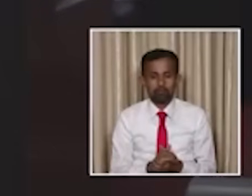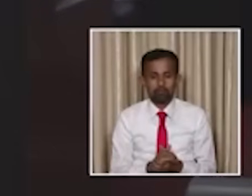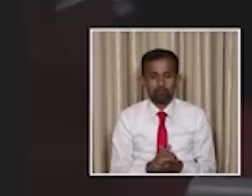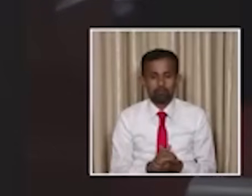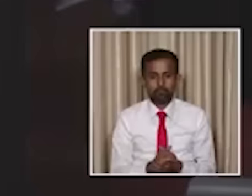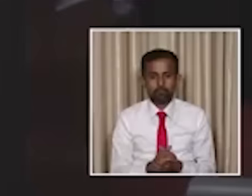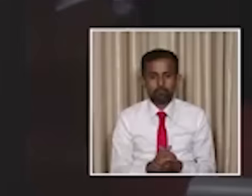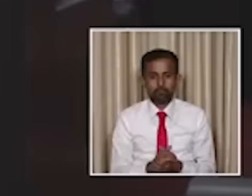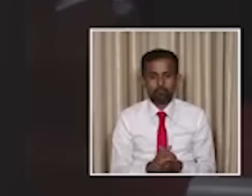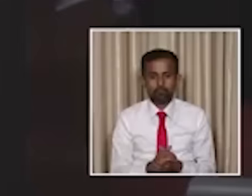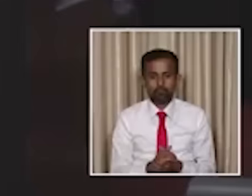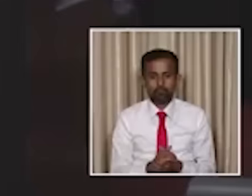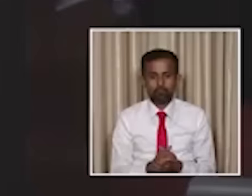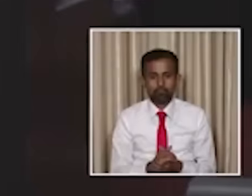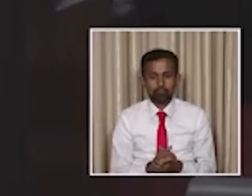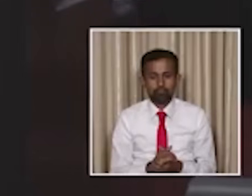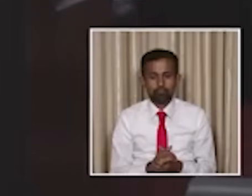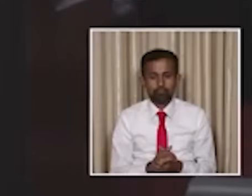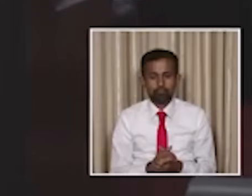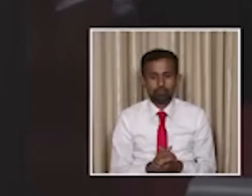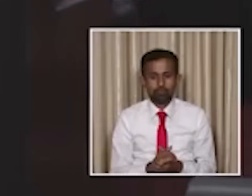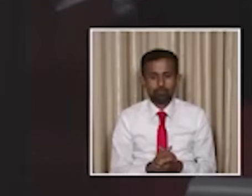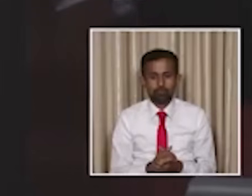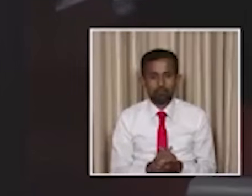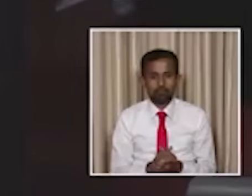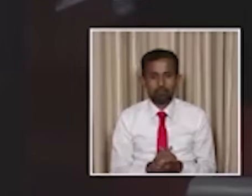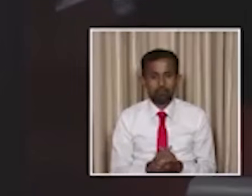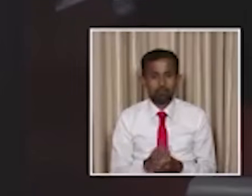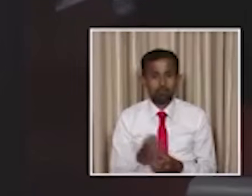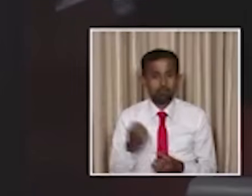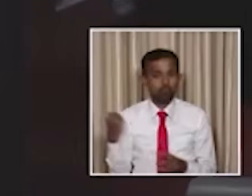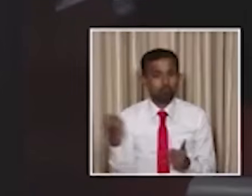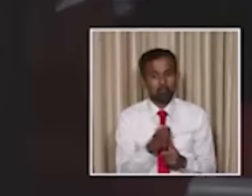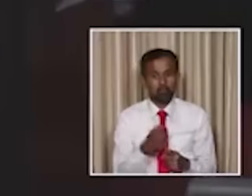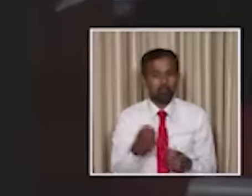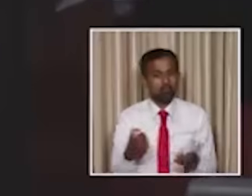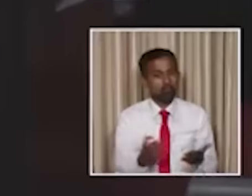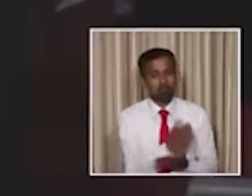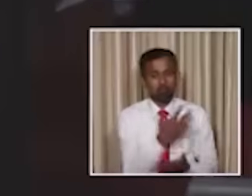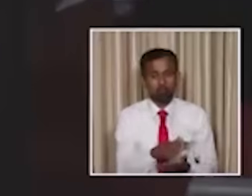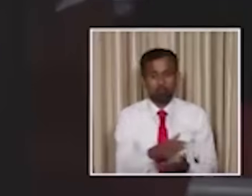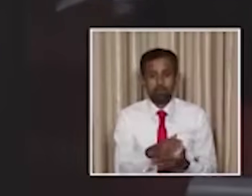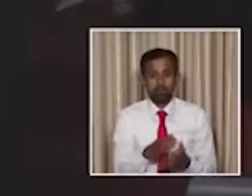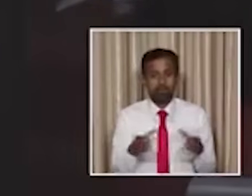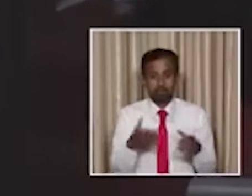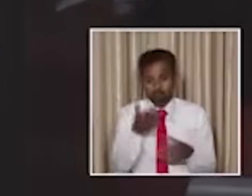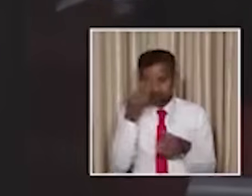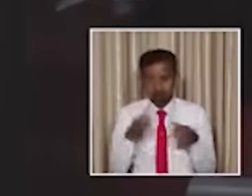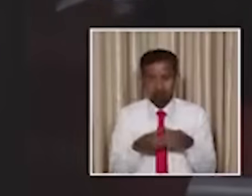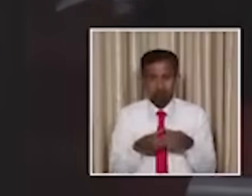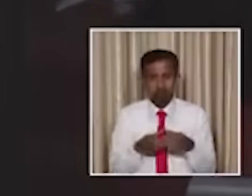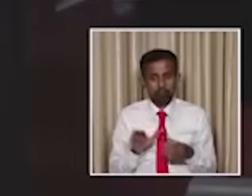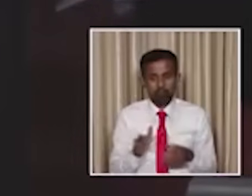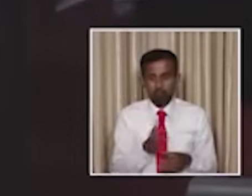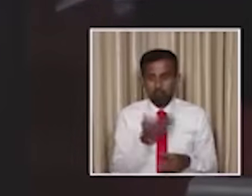என்ற நிலைப்பாடு இதர தமிழ் கட்சிகளுக்கு இருக்கலாம். ஆனால் நான் அந்த நிலைப்பாட்டில் இல்லை என்பதை அனைவரும் முதலில் உணர்ந்து